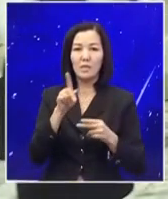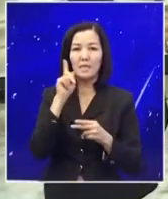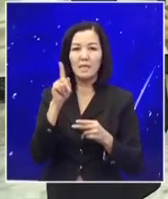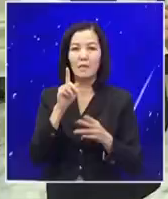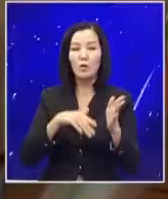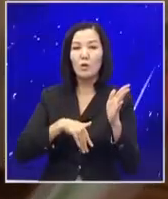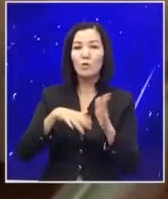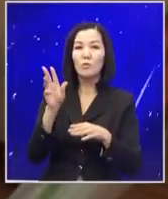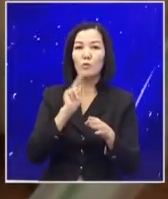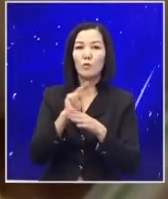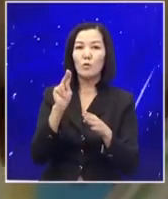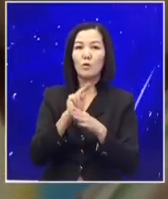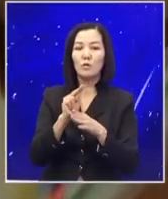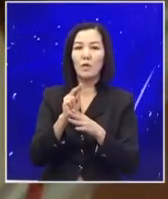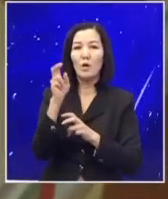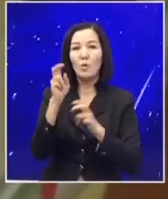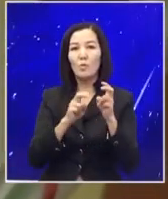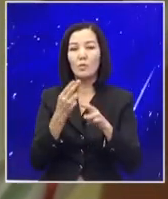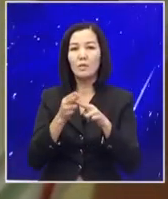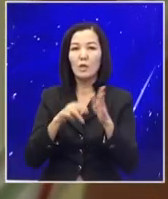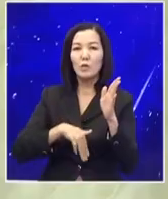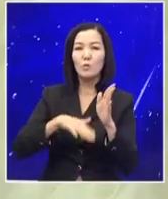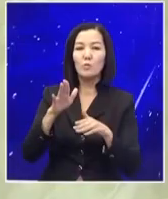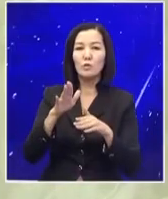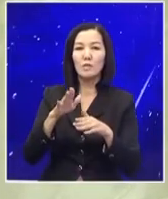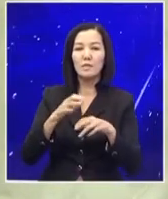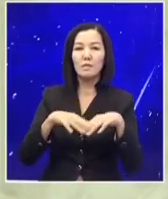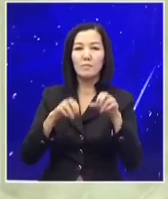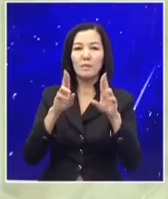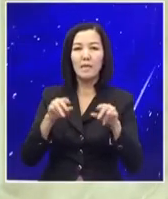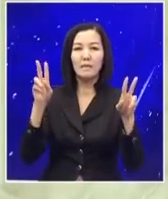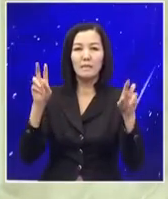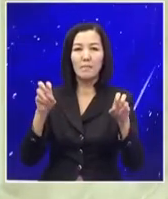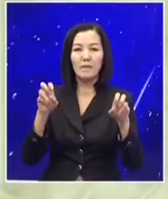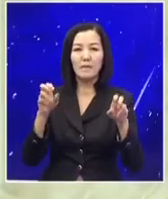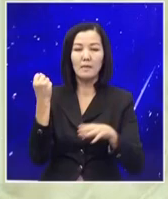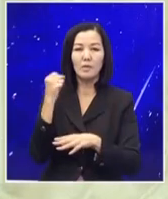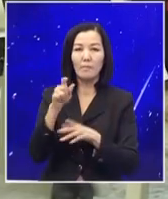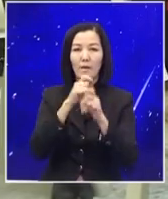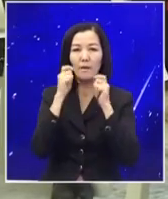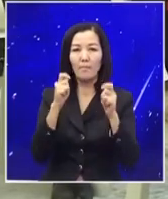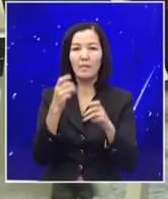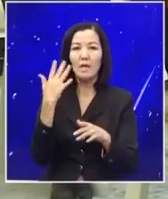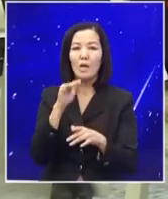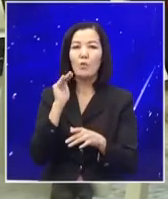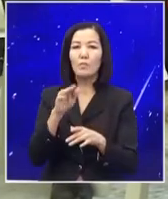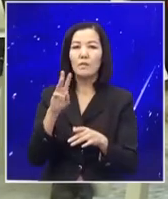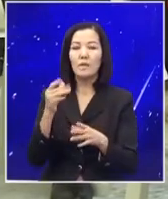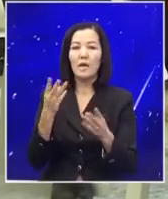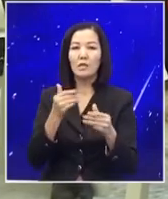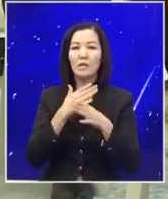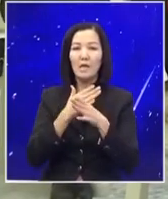үздік тәлімгері, өндірістің үздік жас маманы номинациясы жеңімпаздары марапатталды. Тағы бір парасына 50 мың теңгеден